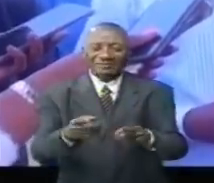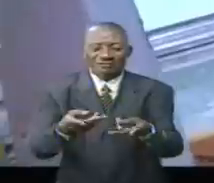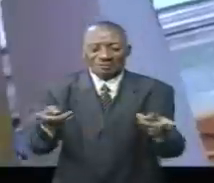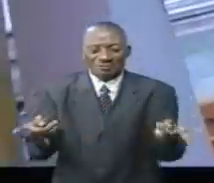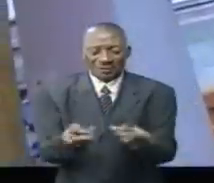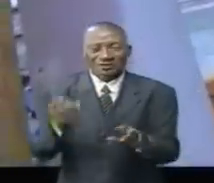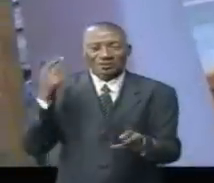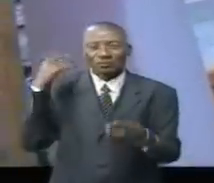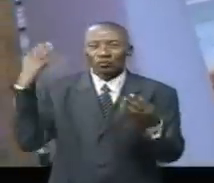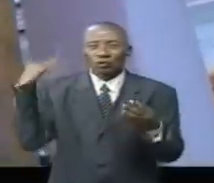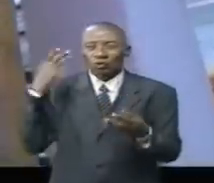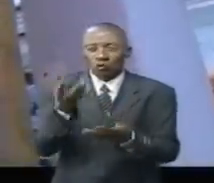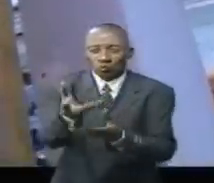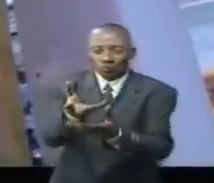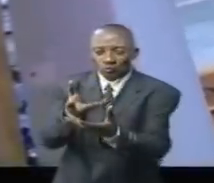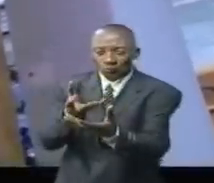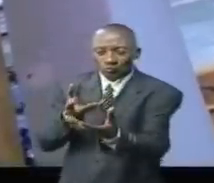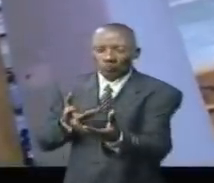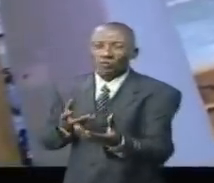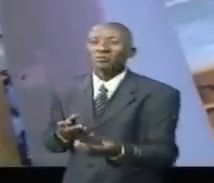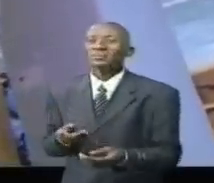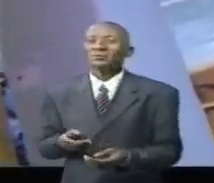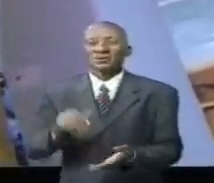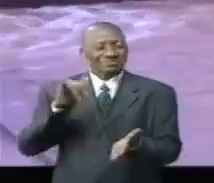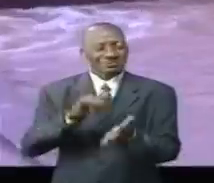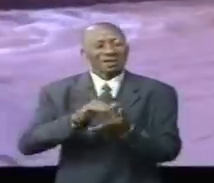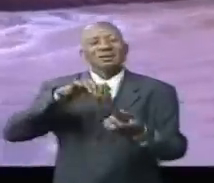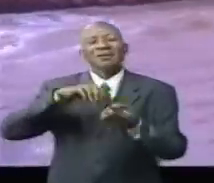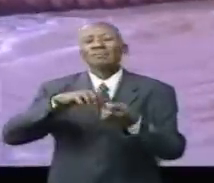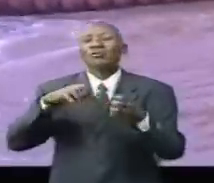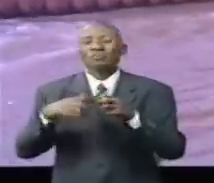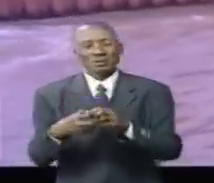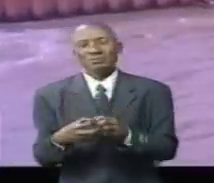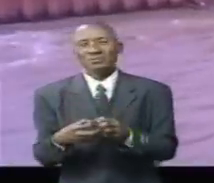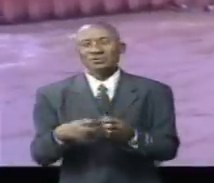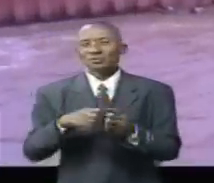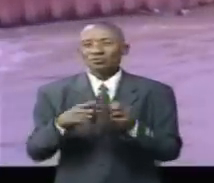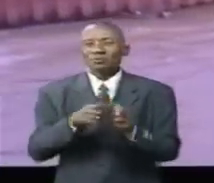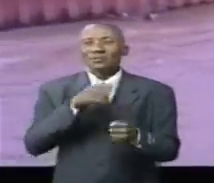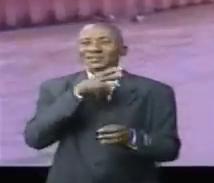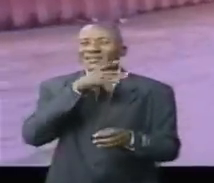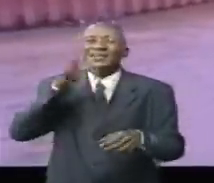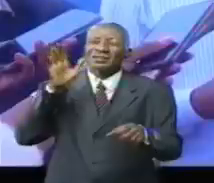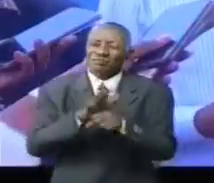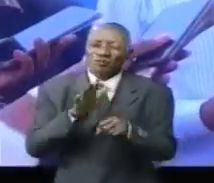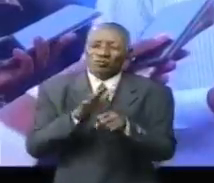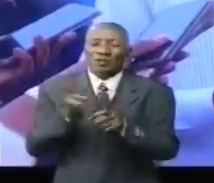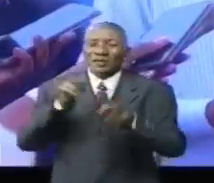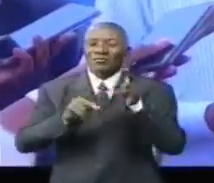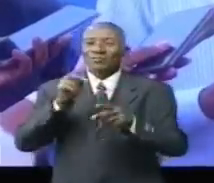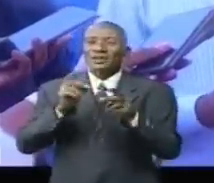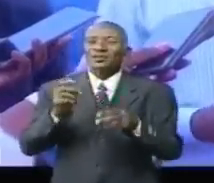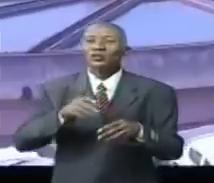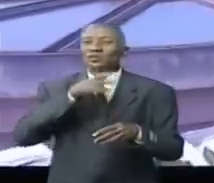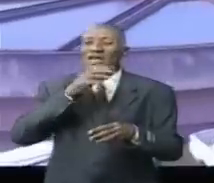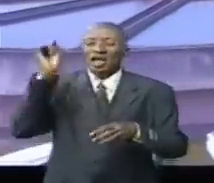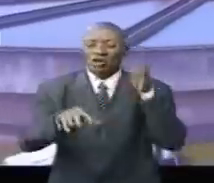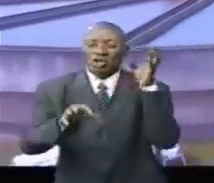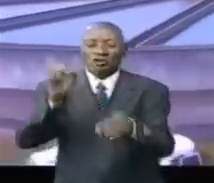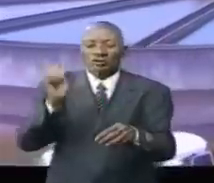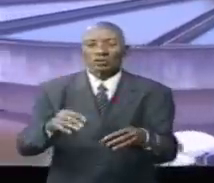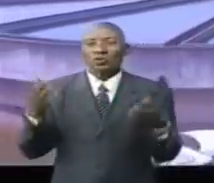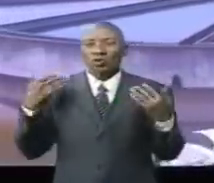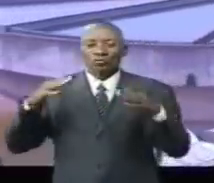régie des eaux, ce qui constitue un gros problème. Les pompes sont endommagées par tous ces rejets qui viennent dans les cours d'eau. Le